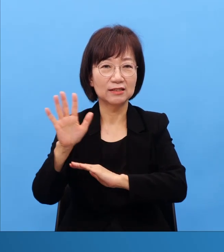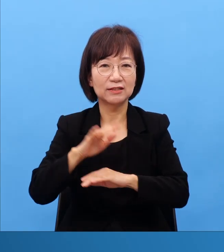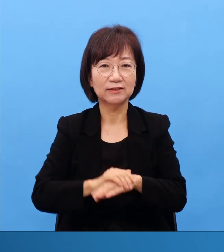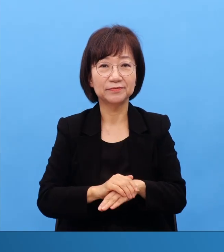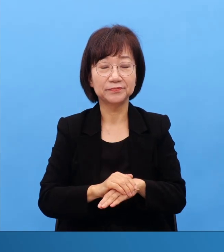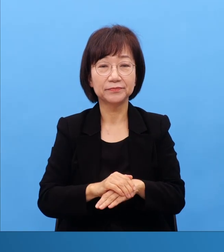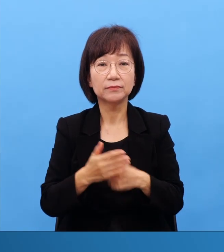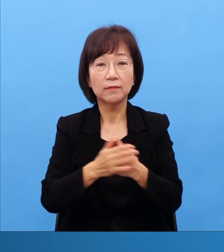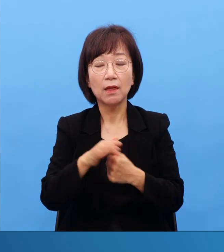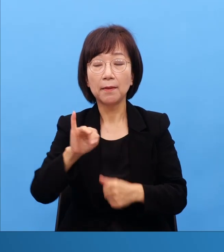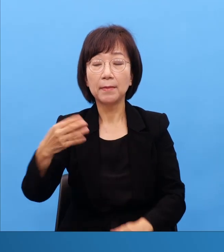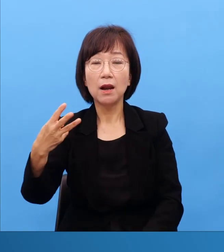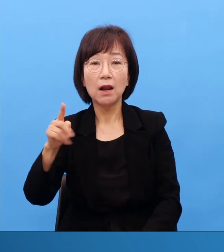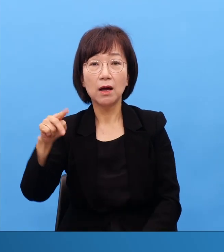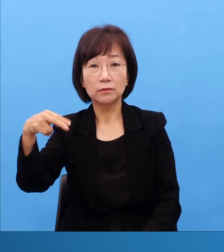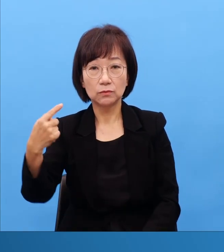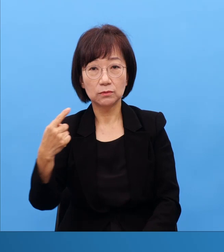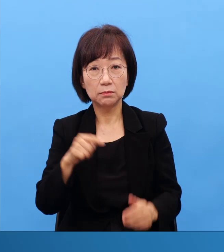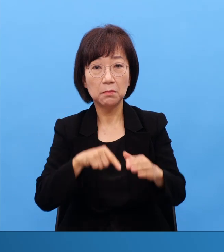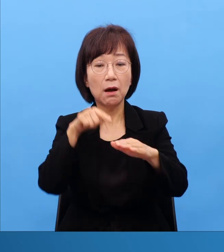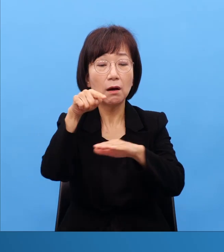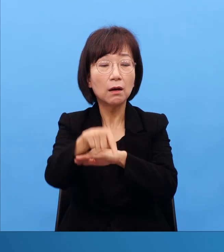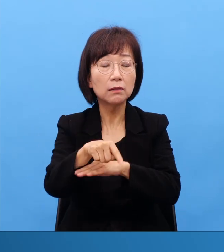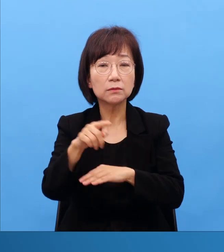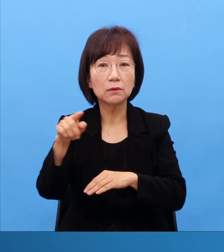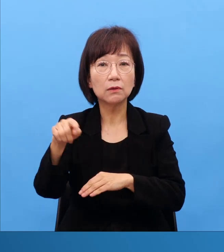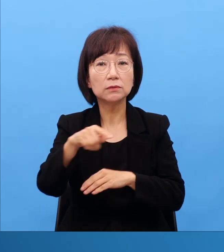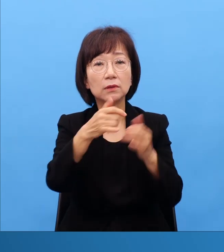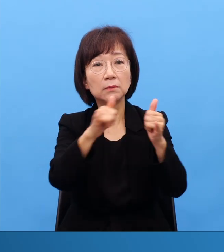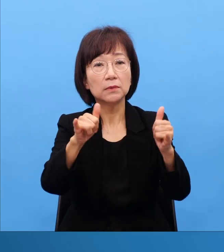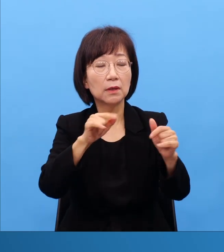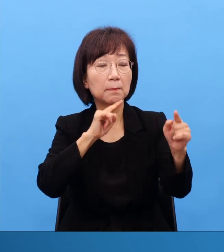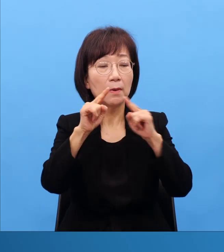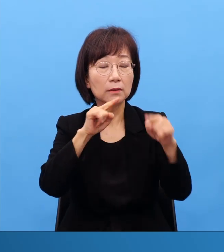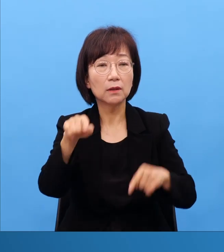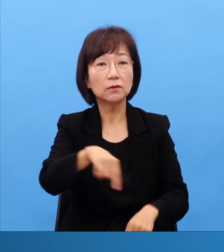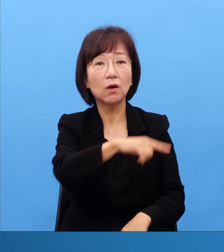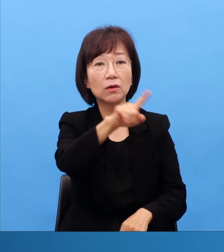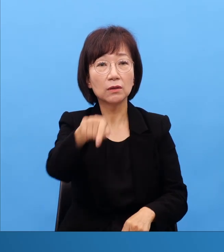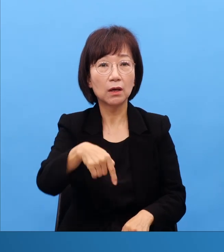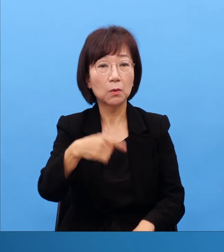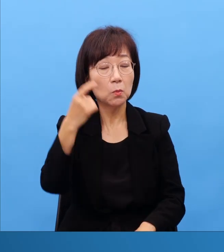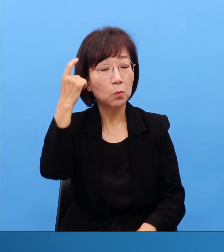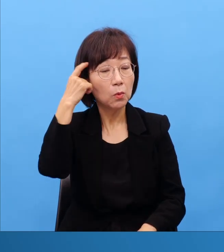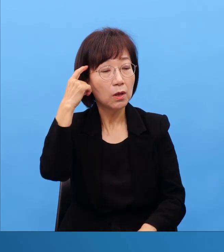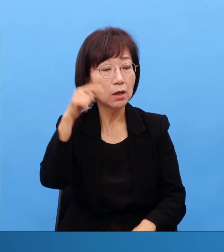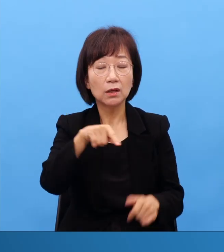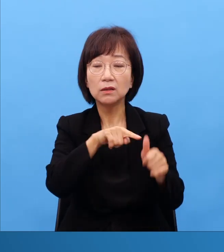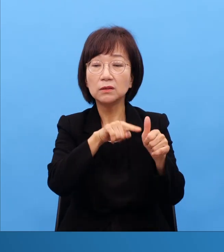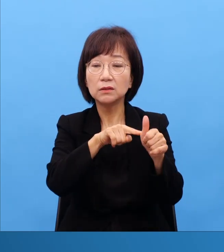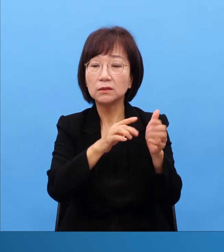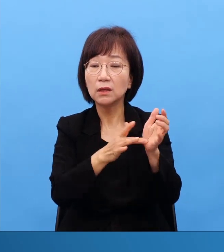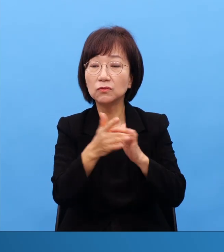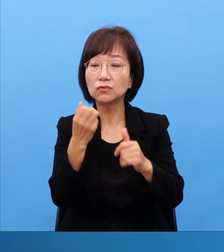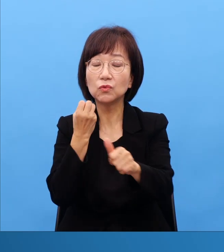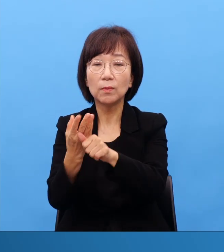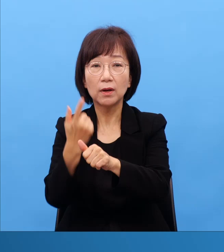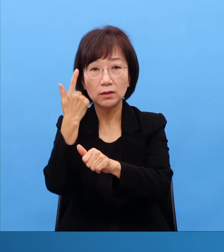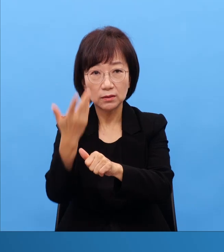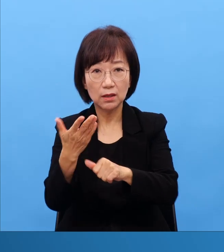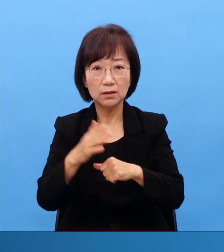아니하더라. 그러므로 빌라도가 밖으로 나가서 그들에게 말하되 너희가 무슨 일로 이 사람을